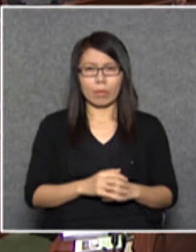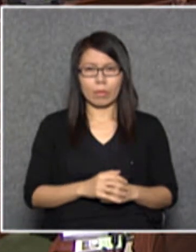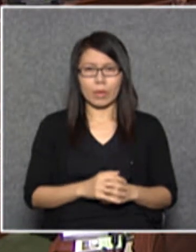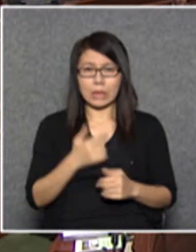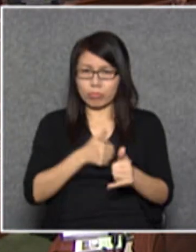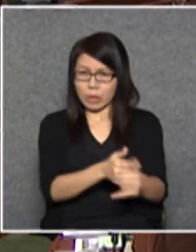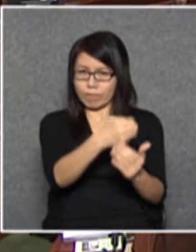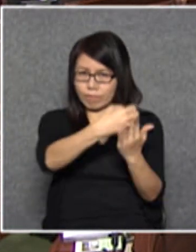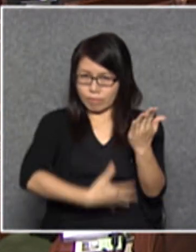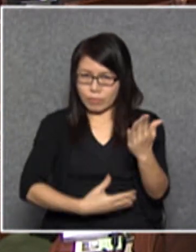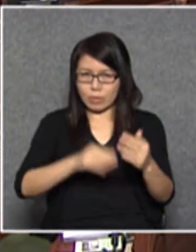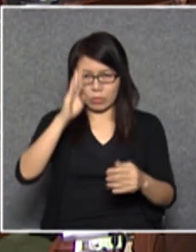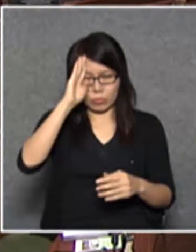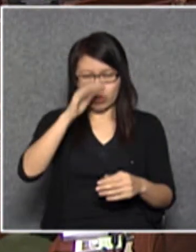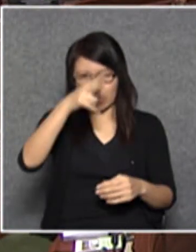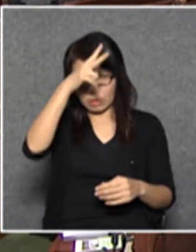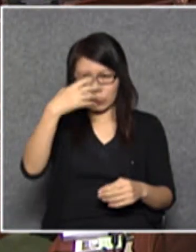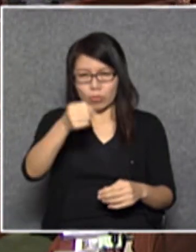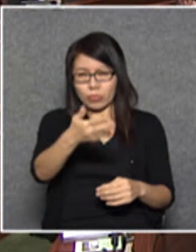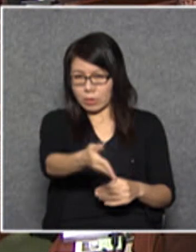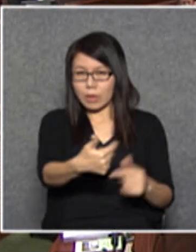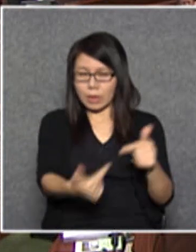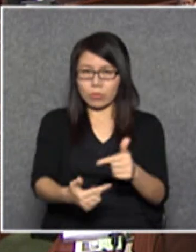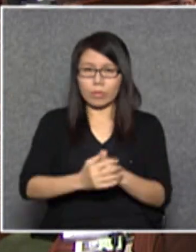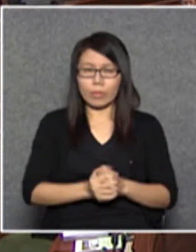紀律。對不起，行政長官，請你繼續。